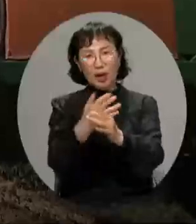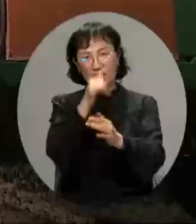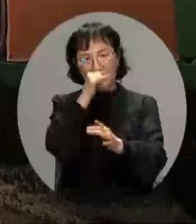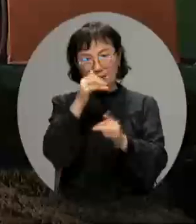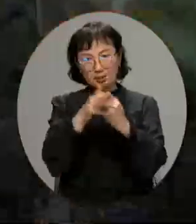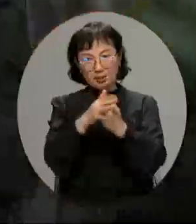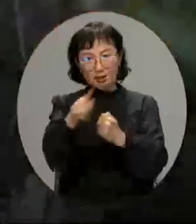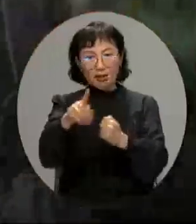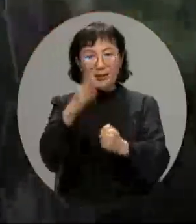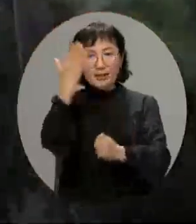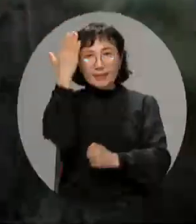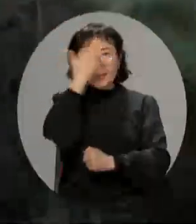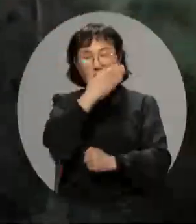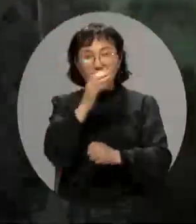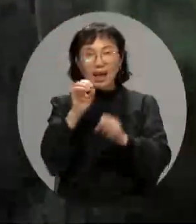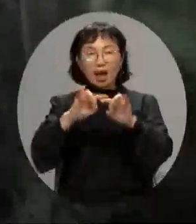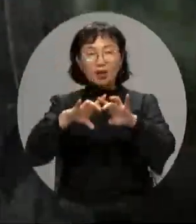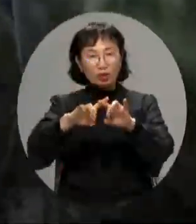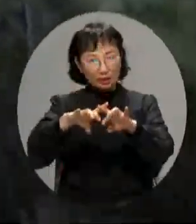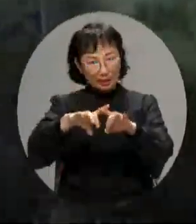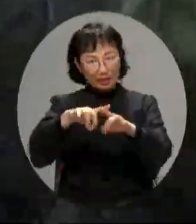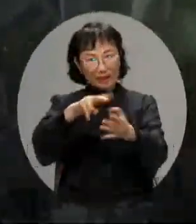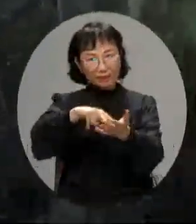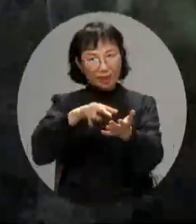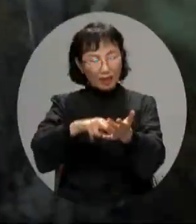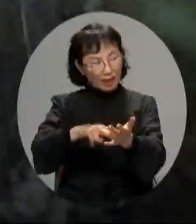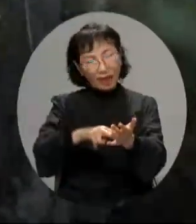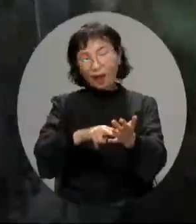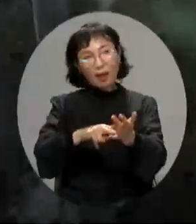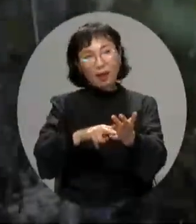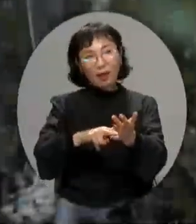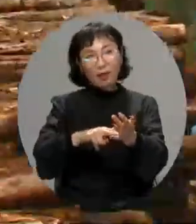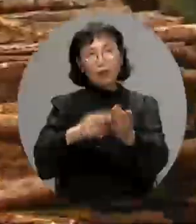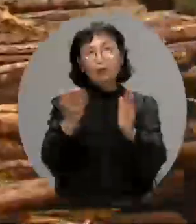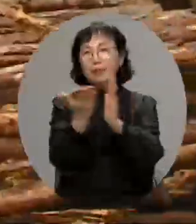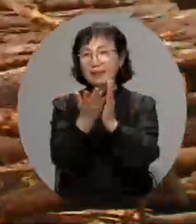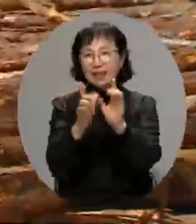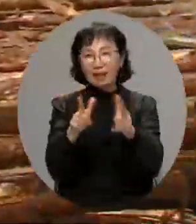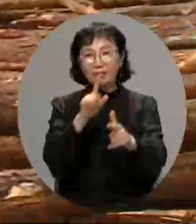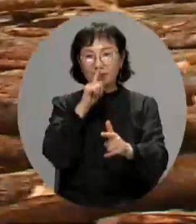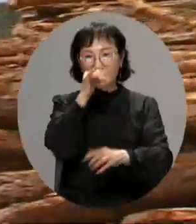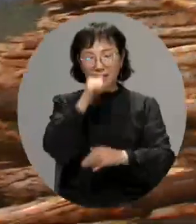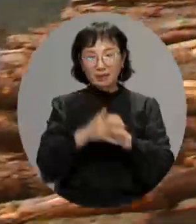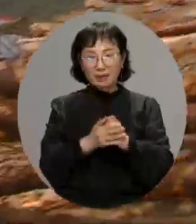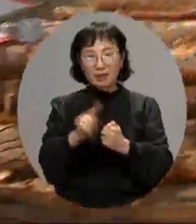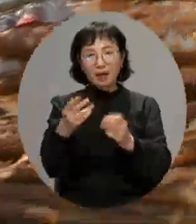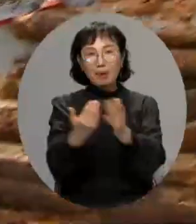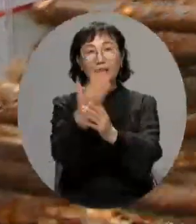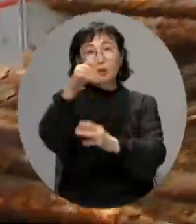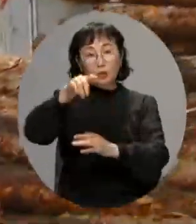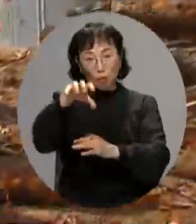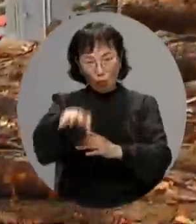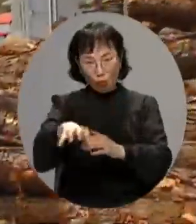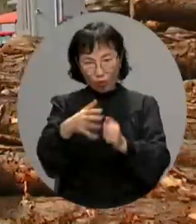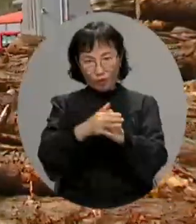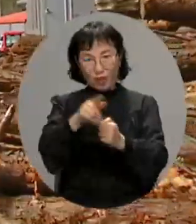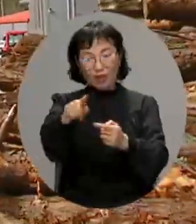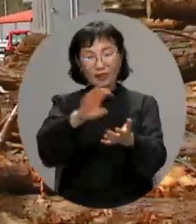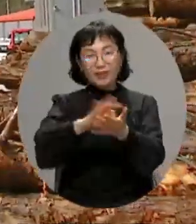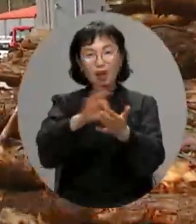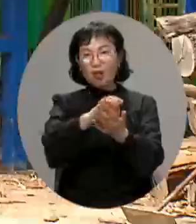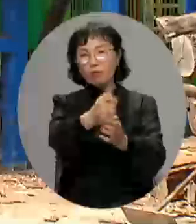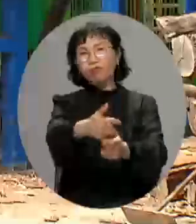사실상 신재생 에너지원으로서의 종합성이 굉장히 많이 떨어진다고 볼 수 있겠습니다. 대형 발전소의 펠릿 수요가